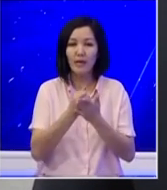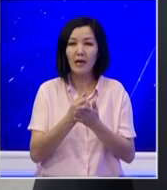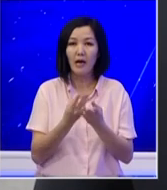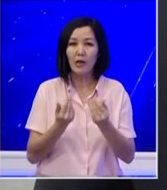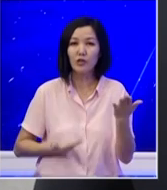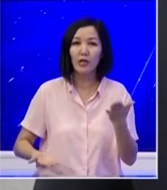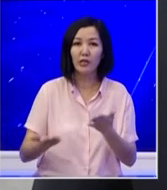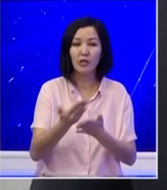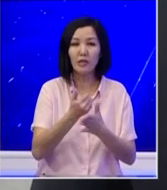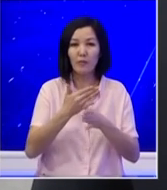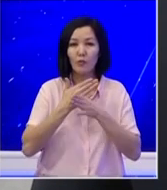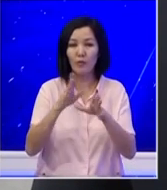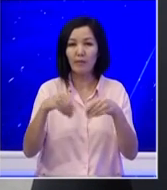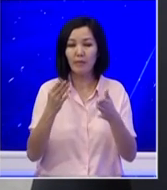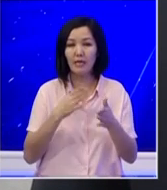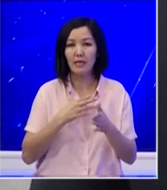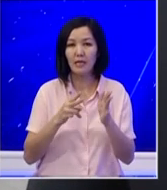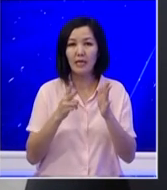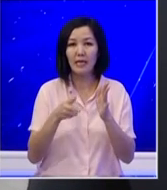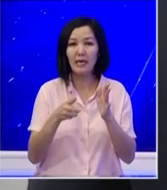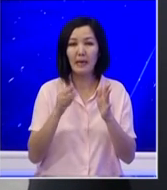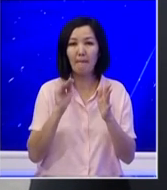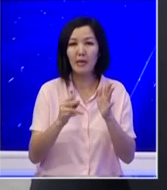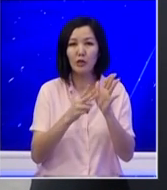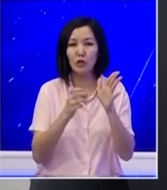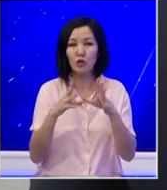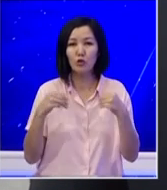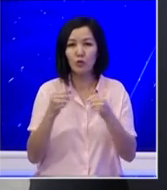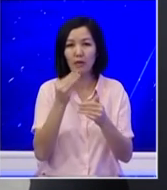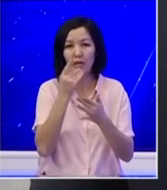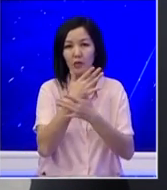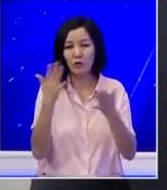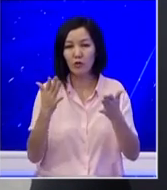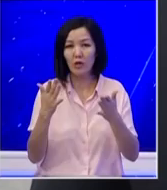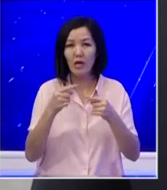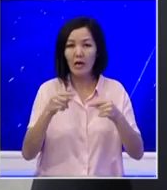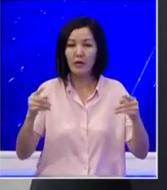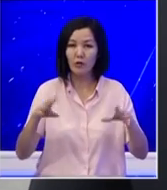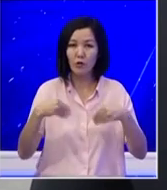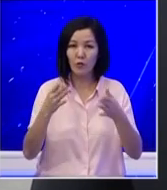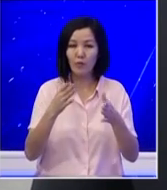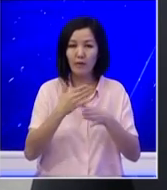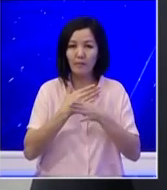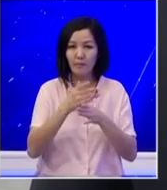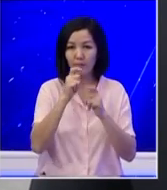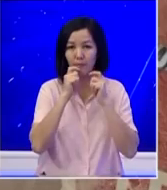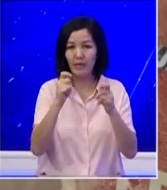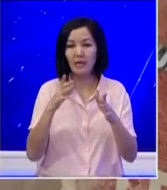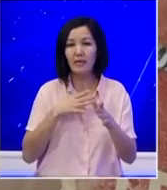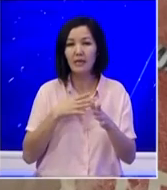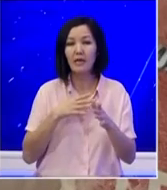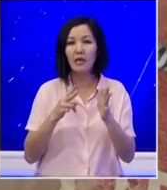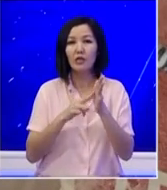аудан бойынша 2700 отбасына осындай азық түлік себетімен көмек берілді. Сондай-ақ 70-тен аса